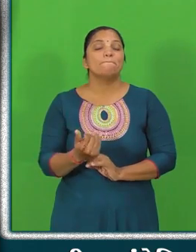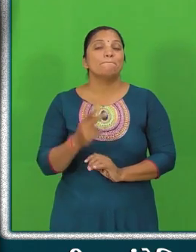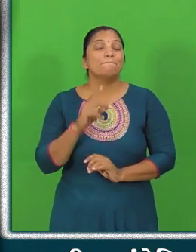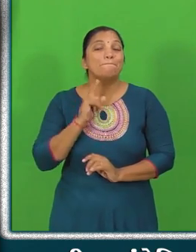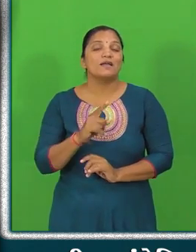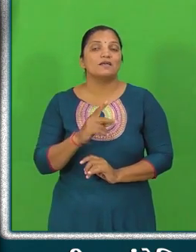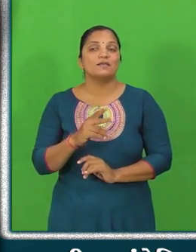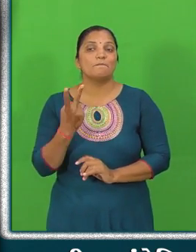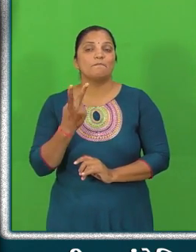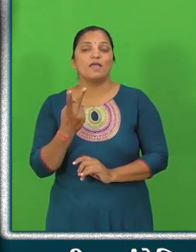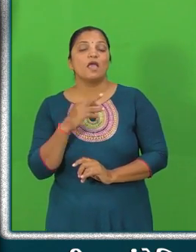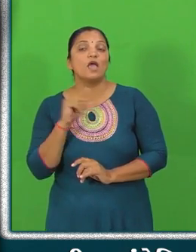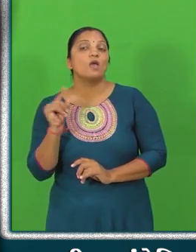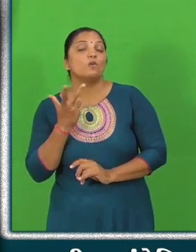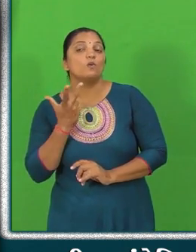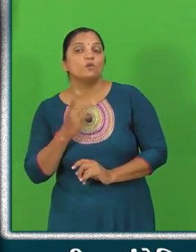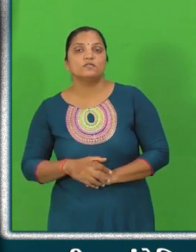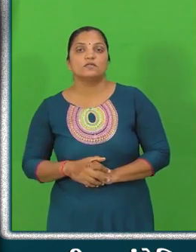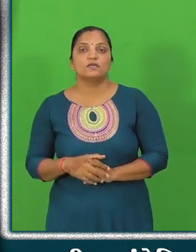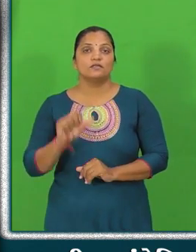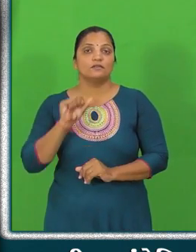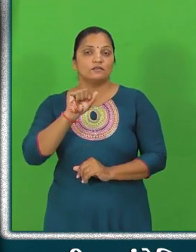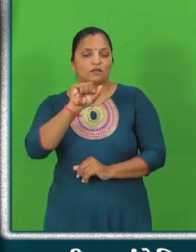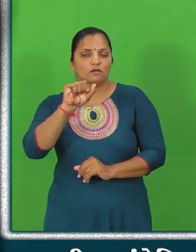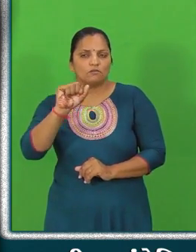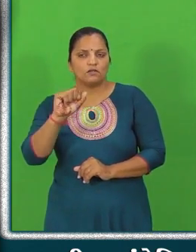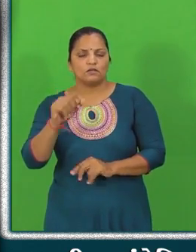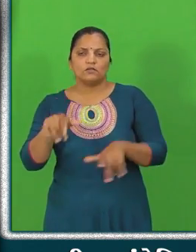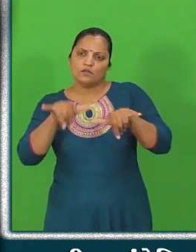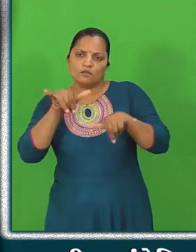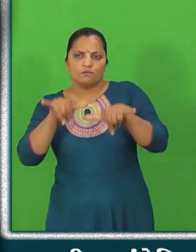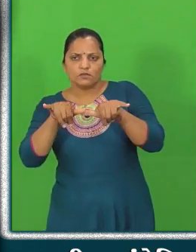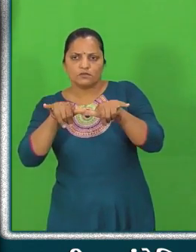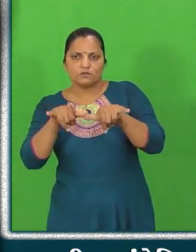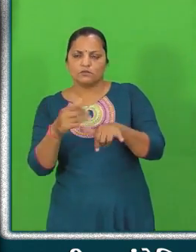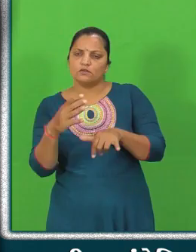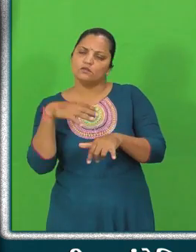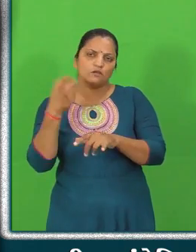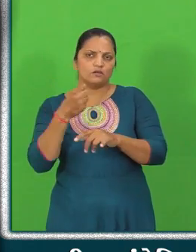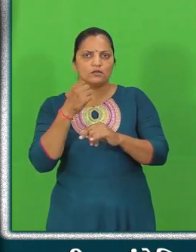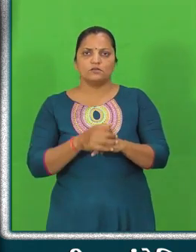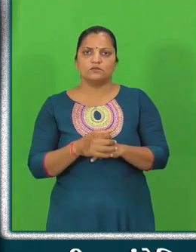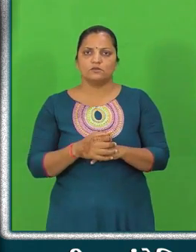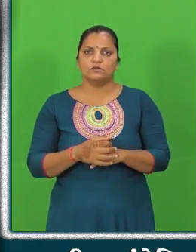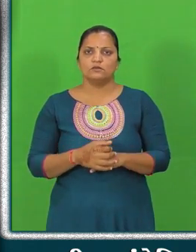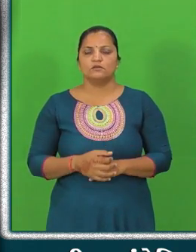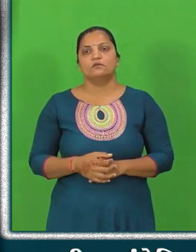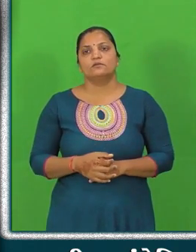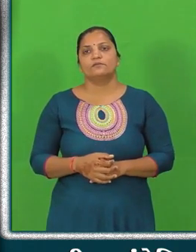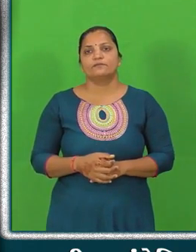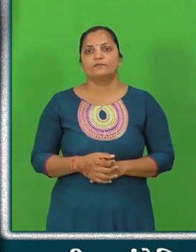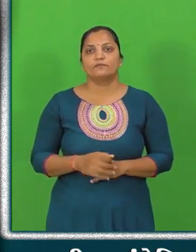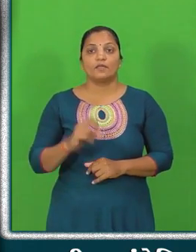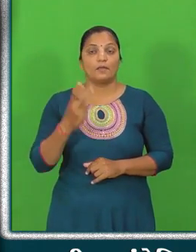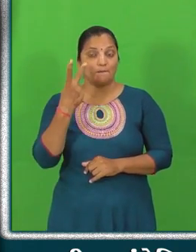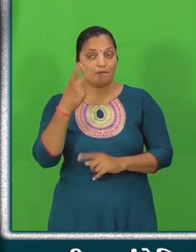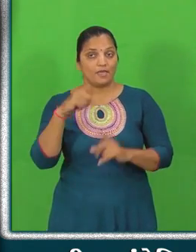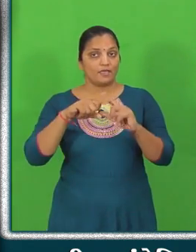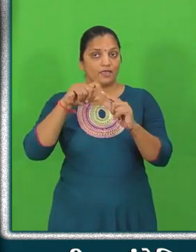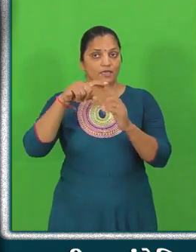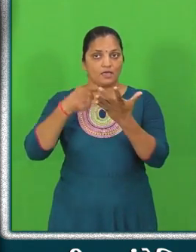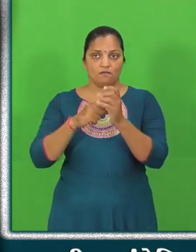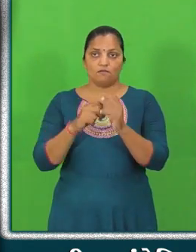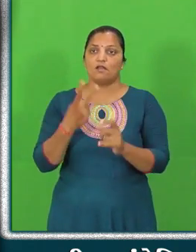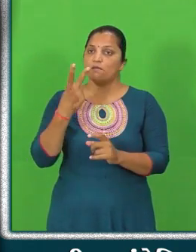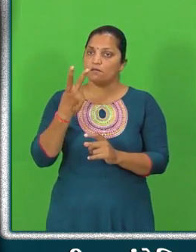લેવા એ તમારે તમને અનુકૂળ હોય એ રીતે બે કિરણ તમે લઈ શકો, ત્રણ કિરણ પણ લઈ શકાય। તો અહીંયા બે કિરણ